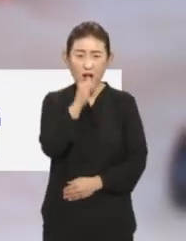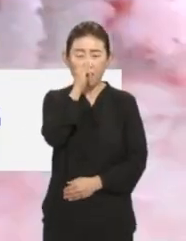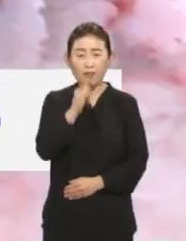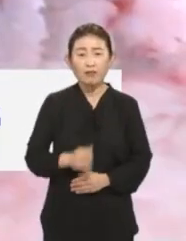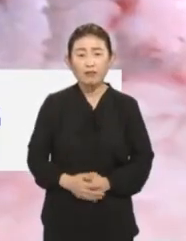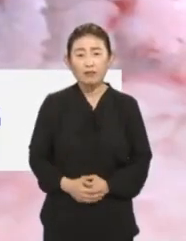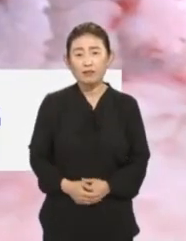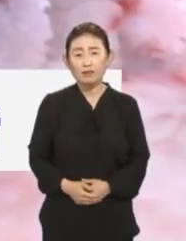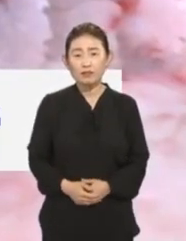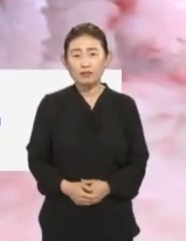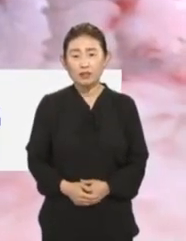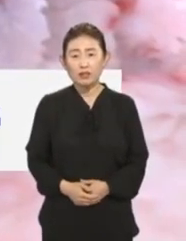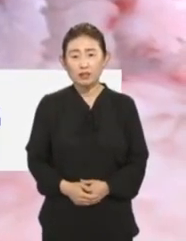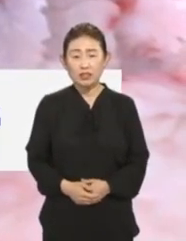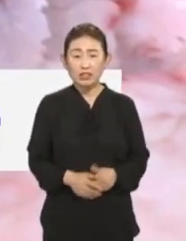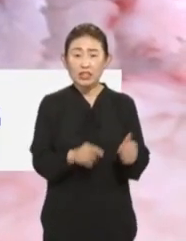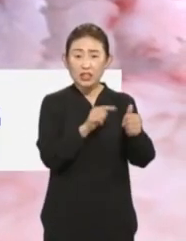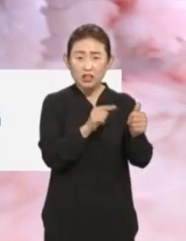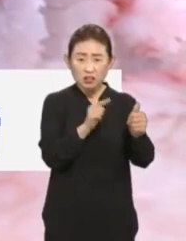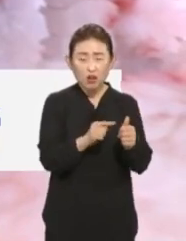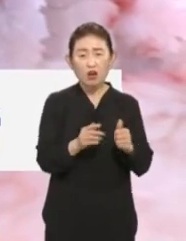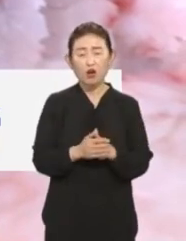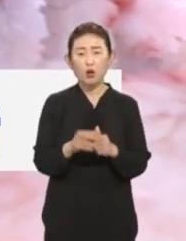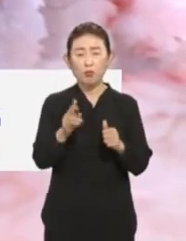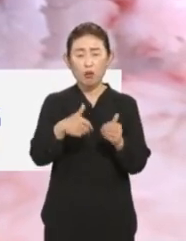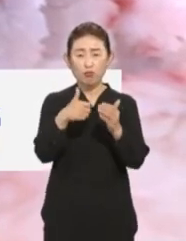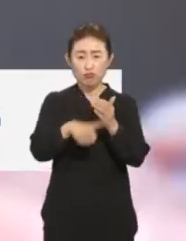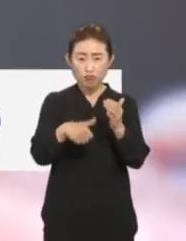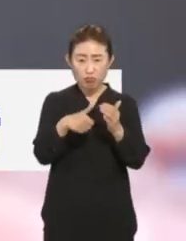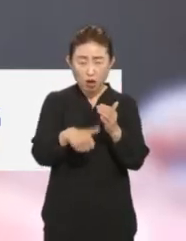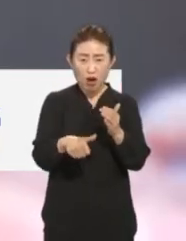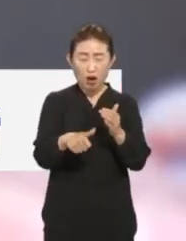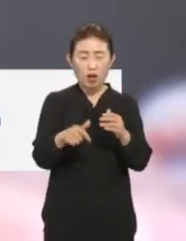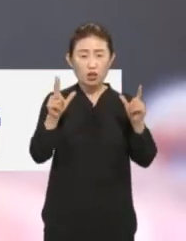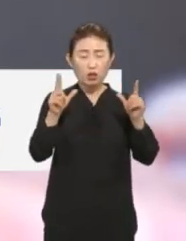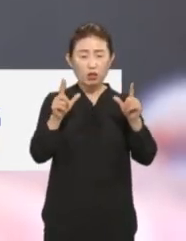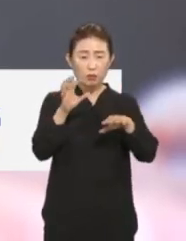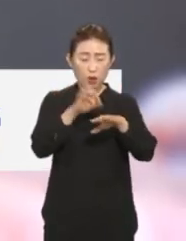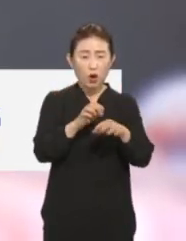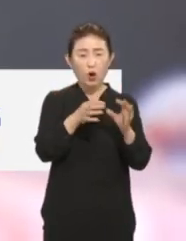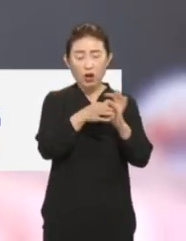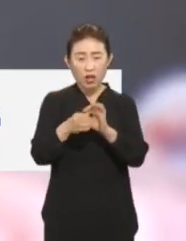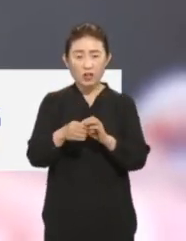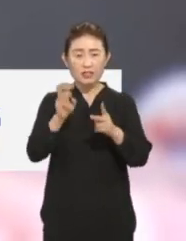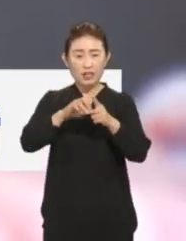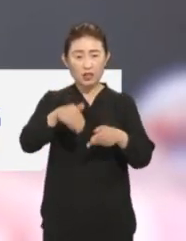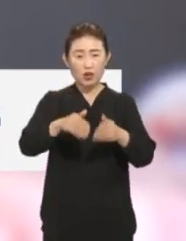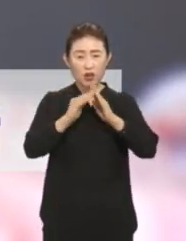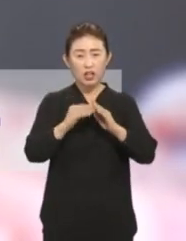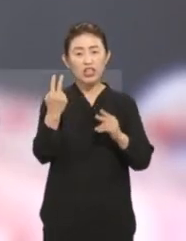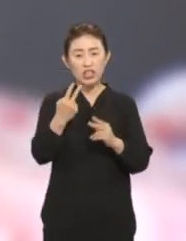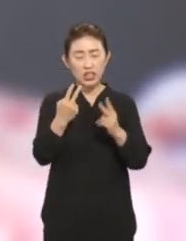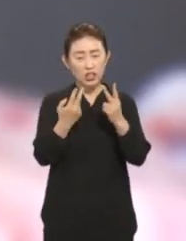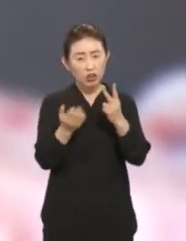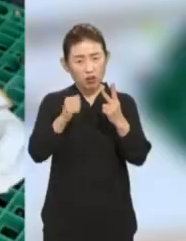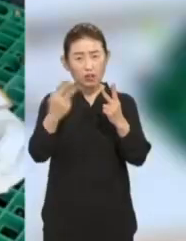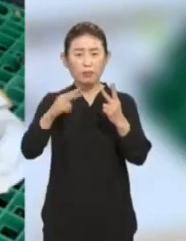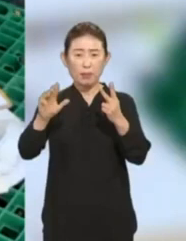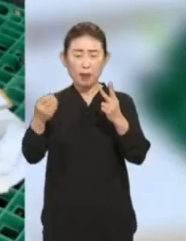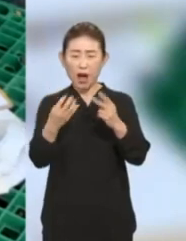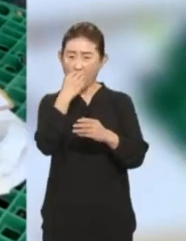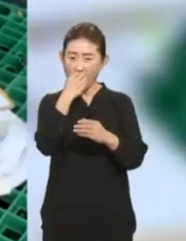확인됐습니다 전조합장 a씨는 축산물 유통센터 조성 과정에서 2억 2천 8백만원 상당을 상납받고